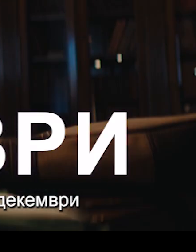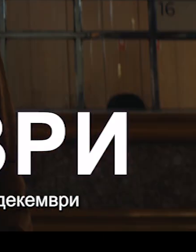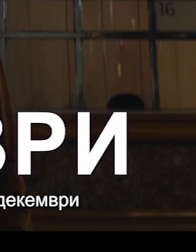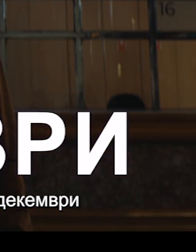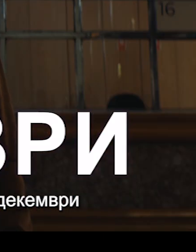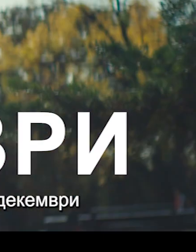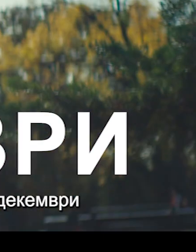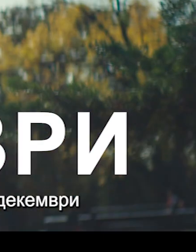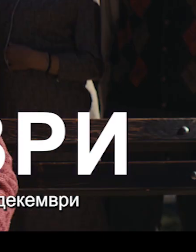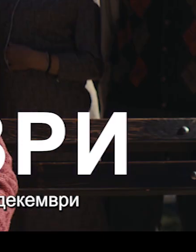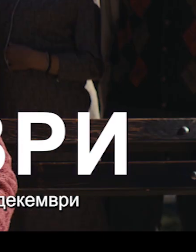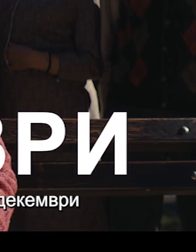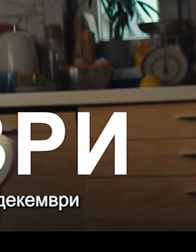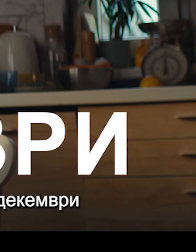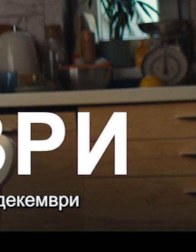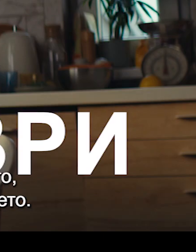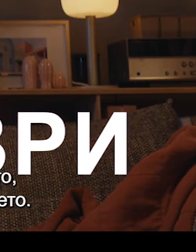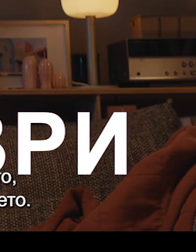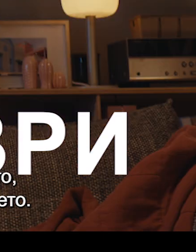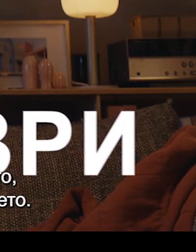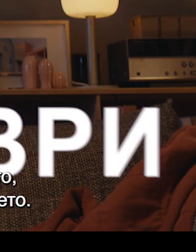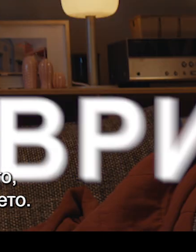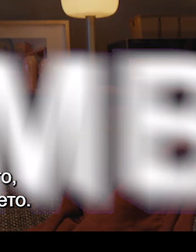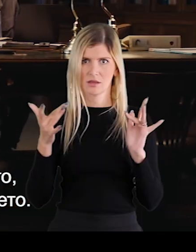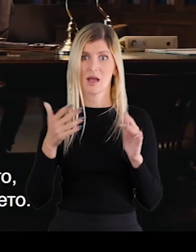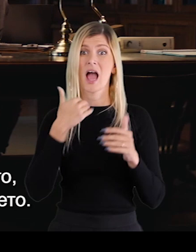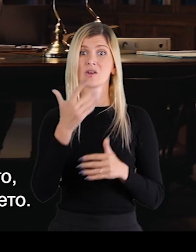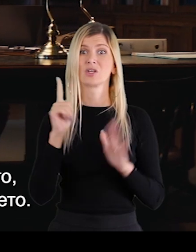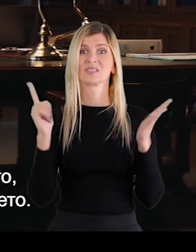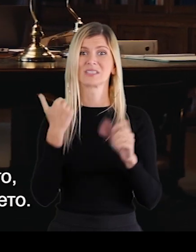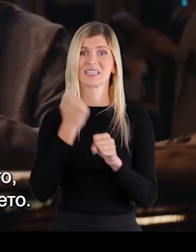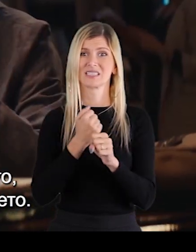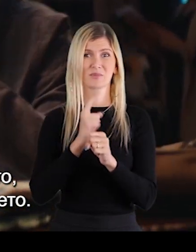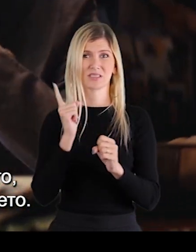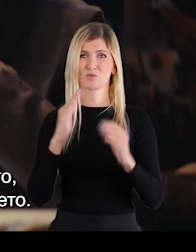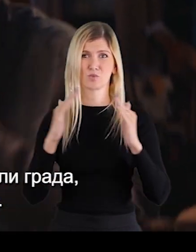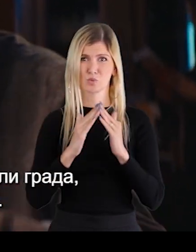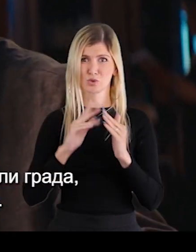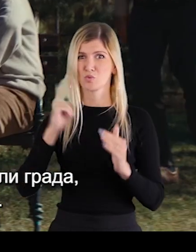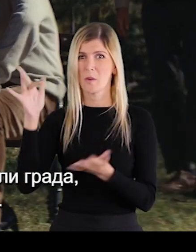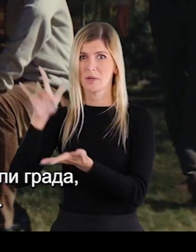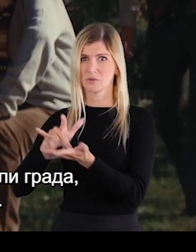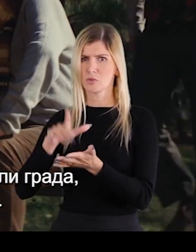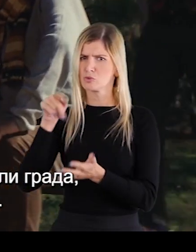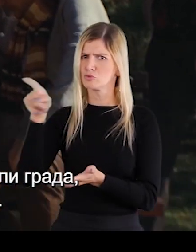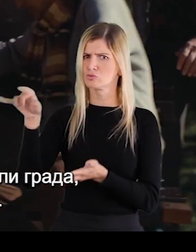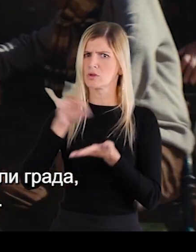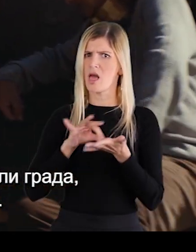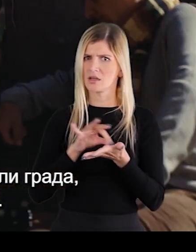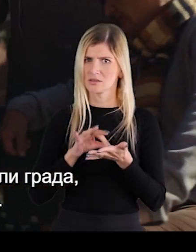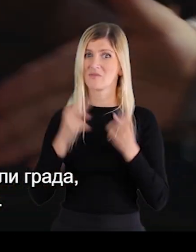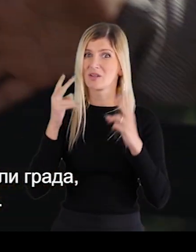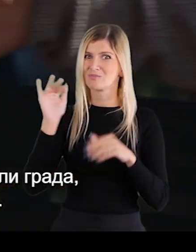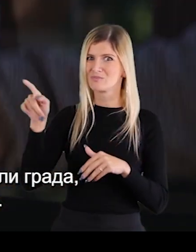Парламентарните избори ще се проведат на 17 декември. Можете да гласувате и в населеното място, където ще пребивавате в деня на гласуването. До 25 ноември